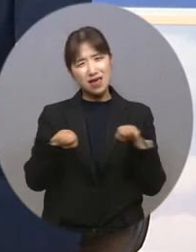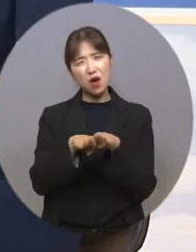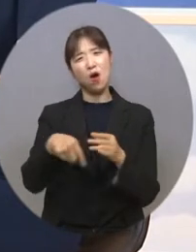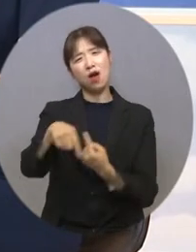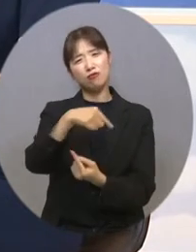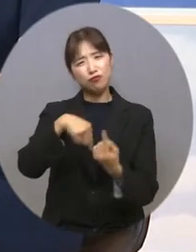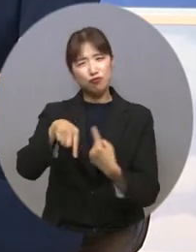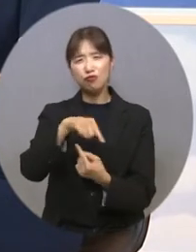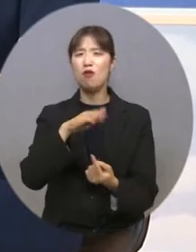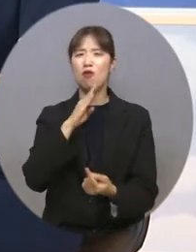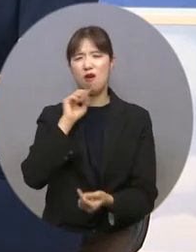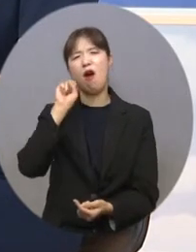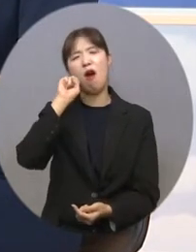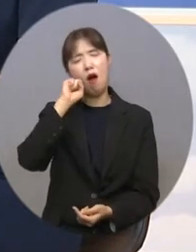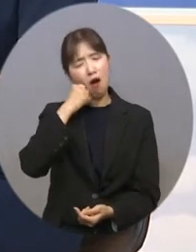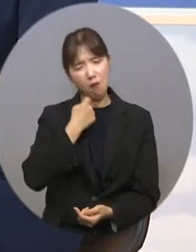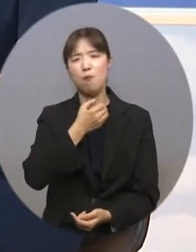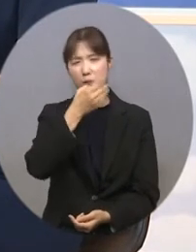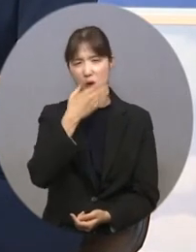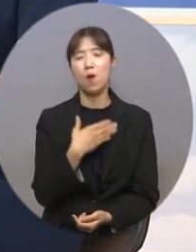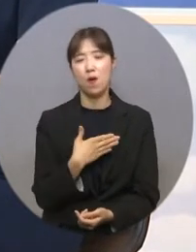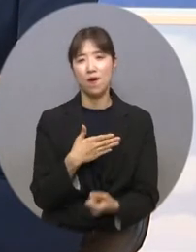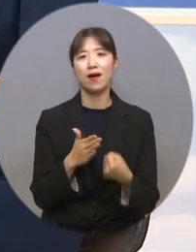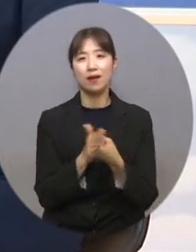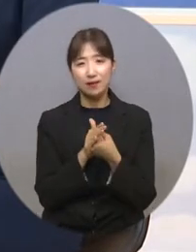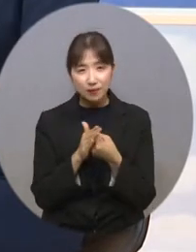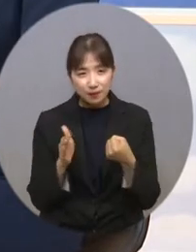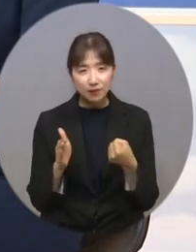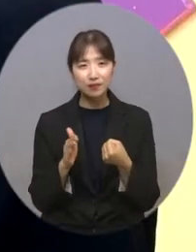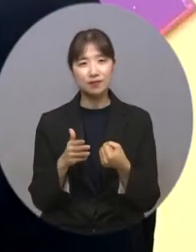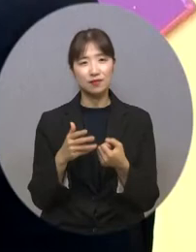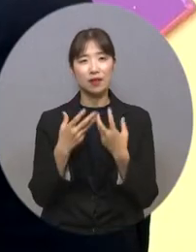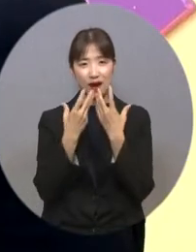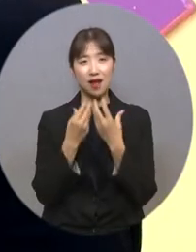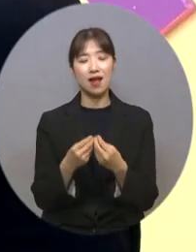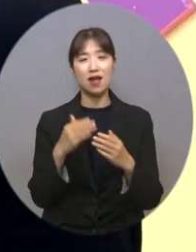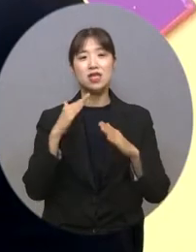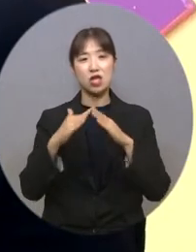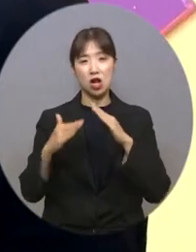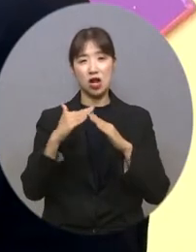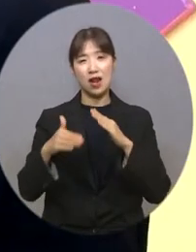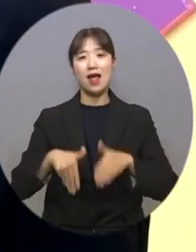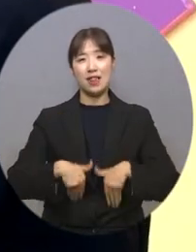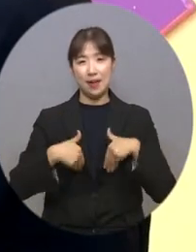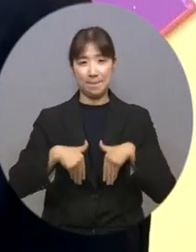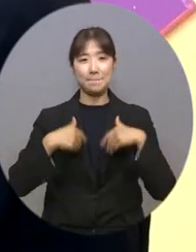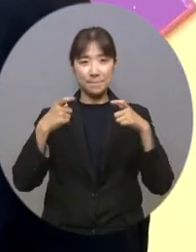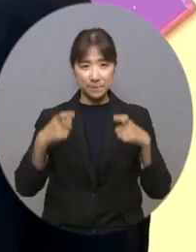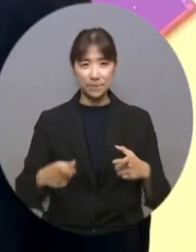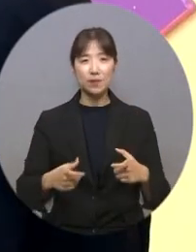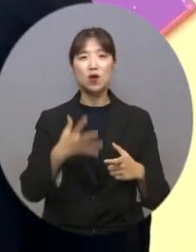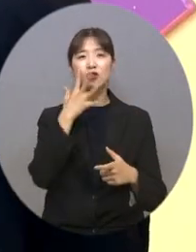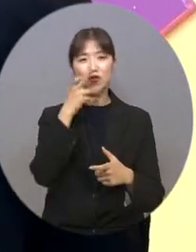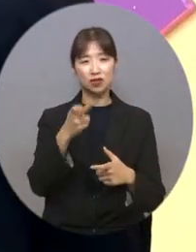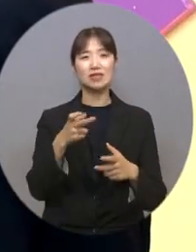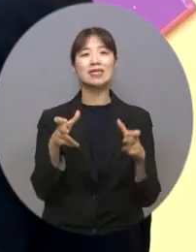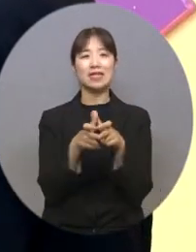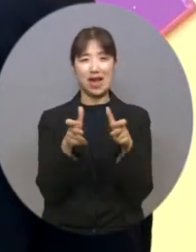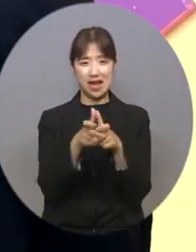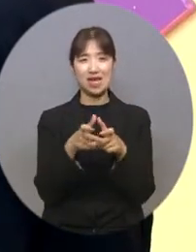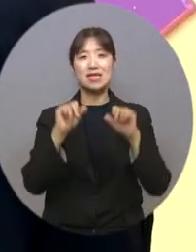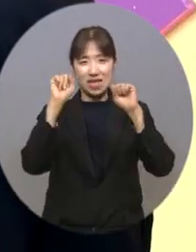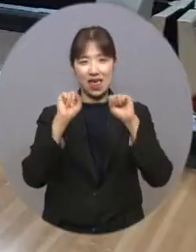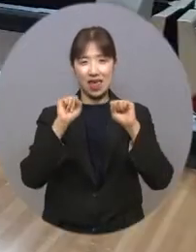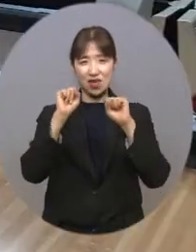운영하는 부분들은 어려움은 사실은 있습니다. 네. 그래서 그 예로 이제 전라남도 이제 순천시